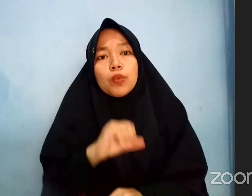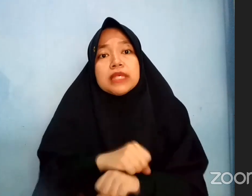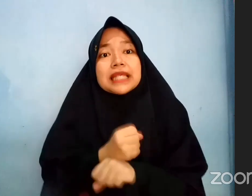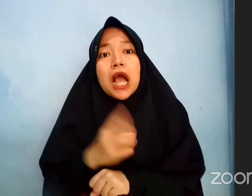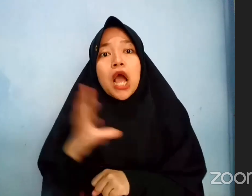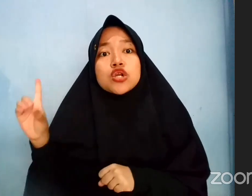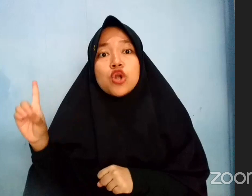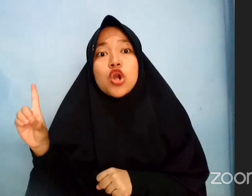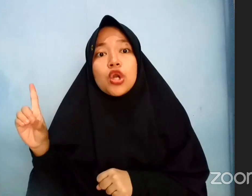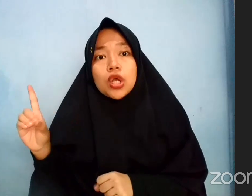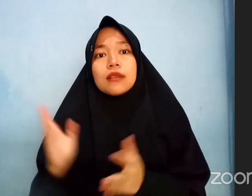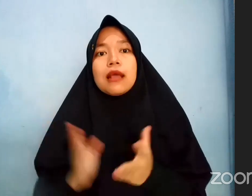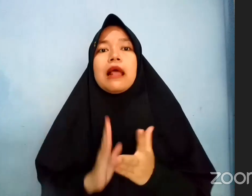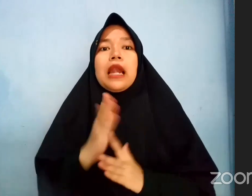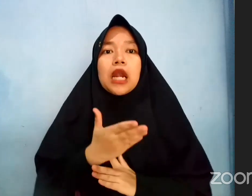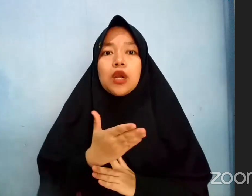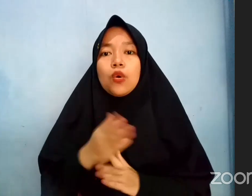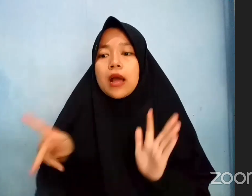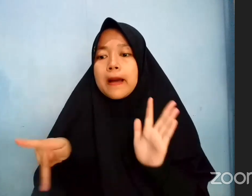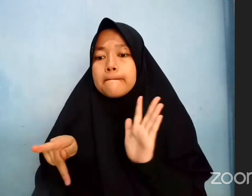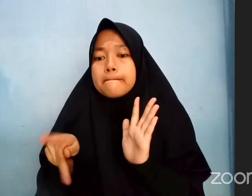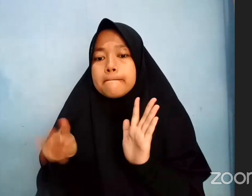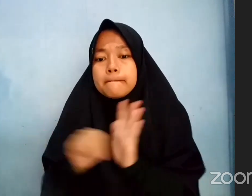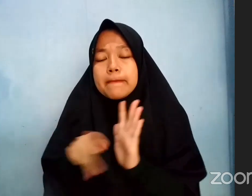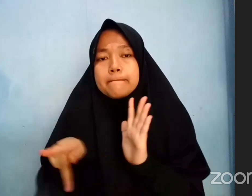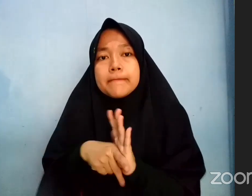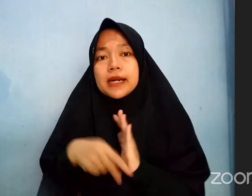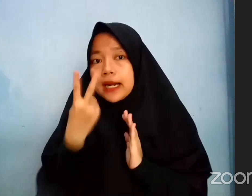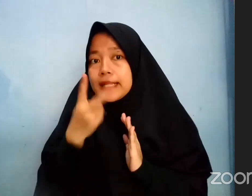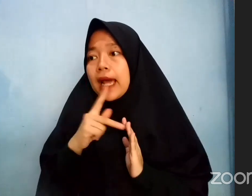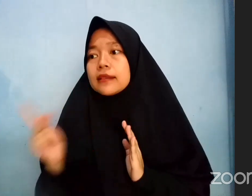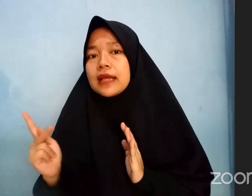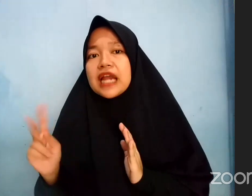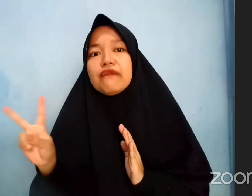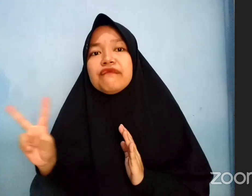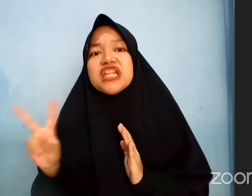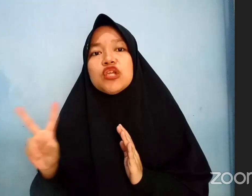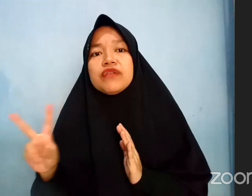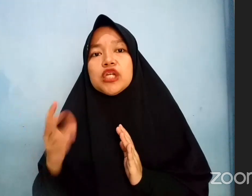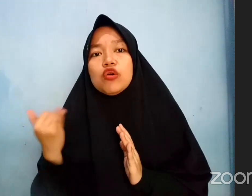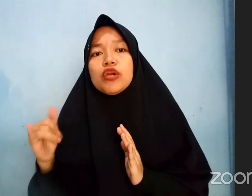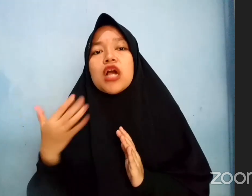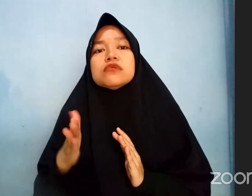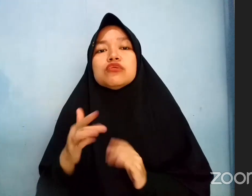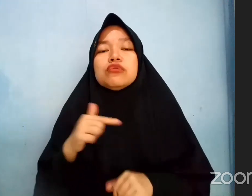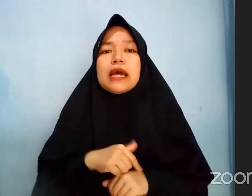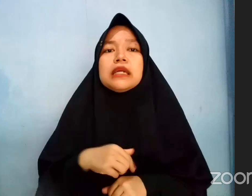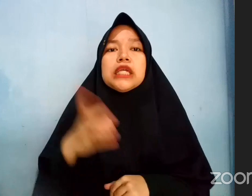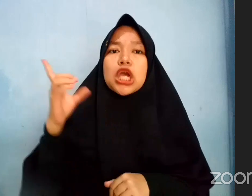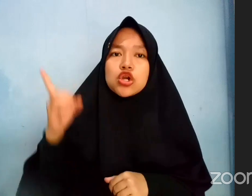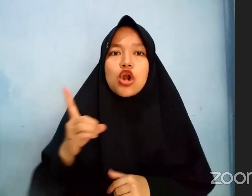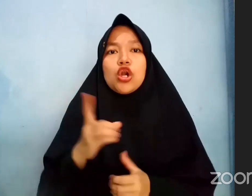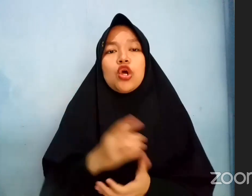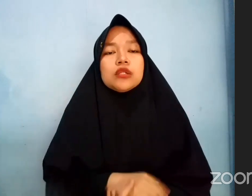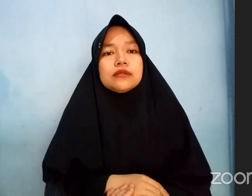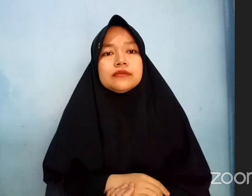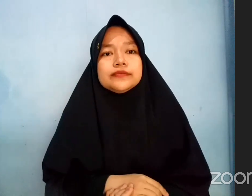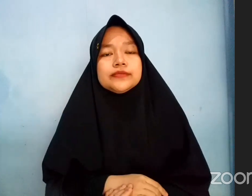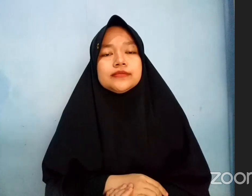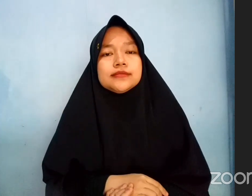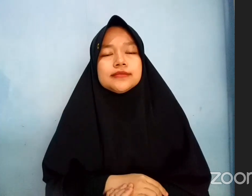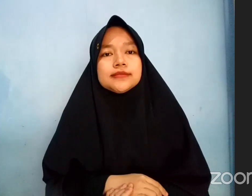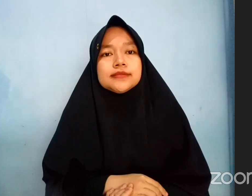punya masih ada pilihan handphone kalau handphone nggak punya ya berarti Fabio